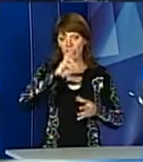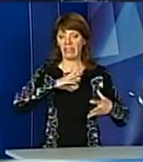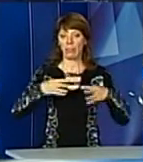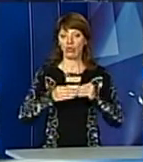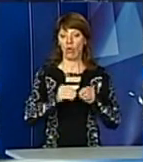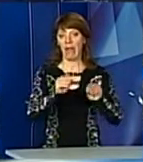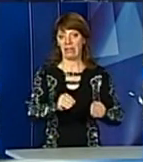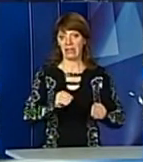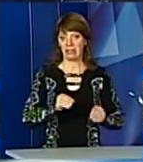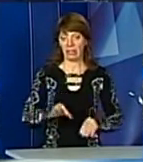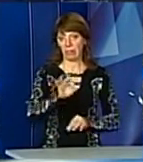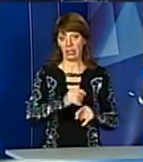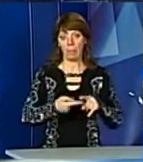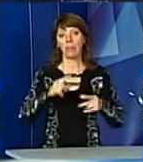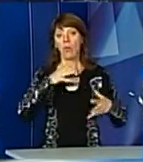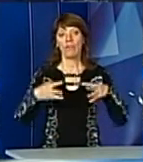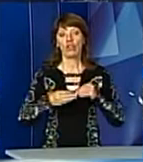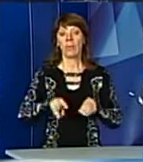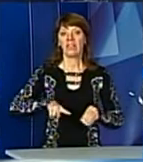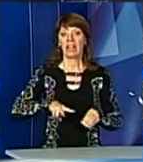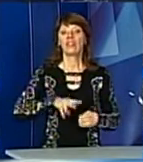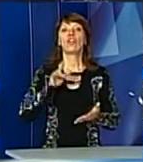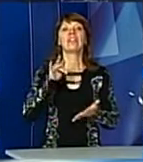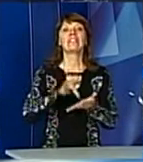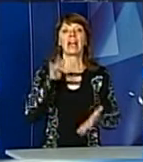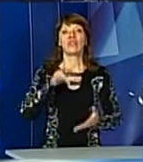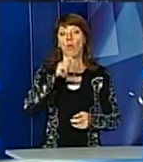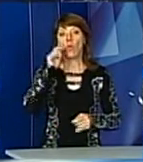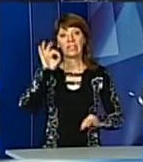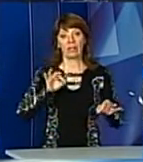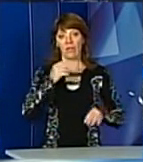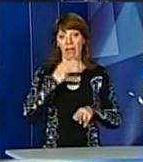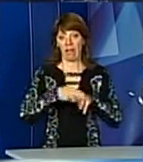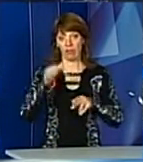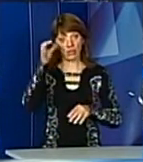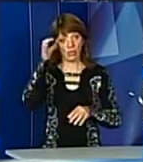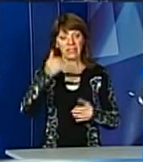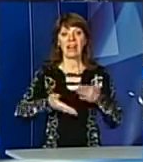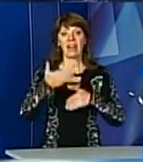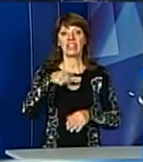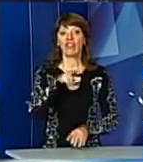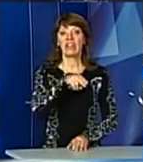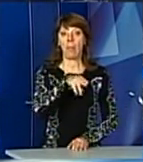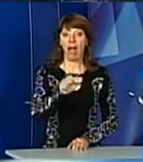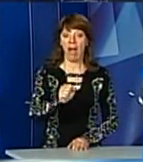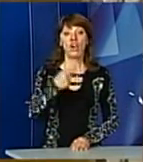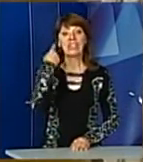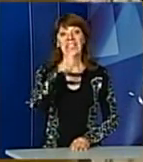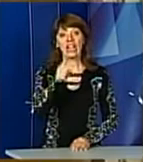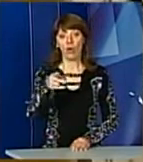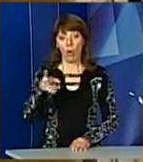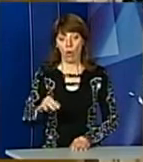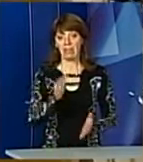підсумкова атестація. Про це повідомив директор Українського центру оцінювання якості освіти. Раніше ж ДПА у формі зовнішнього